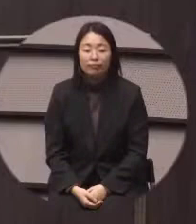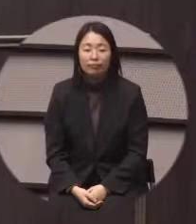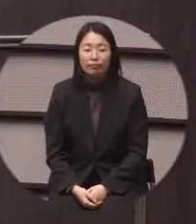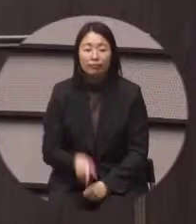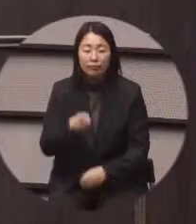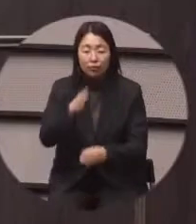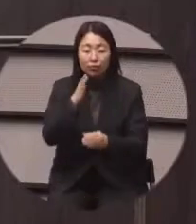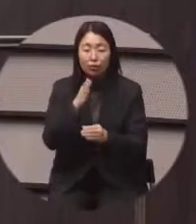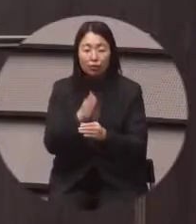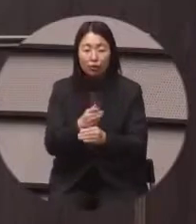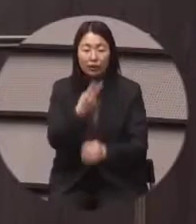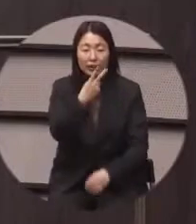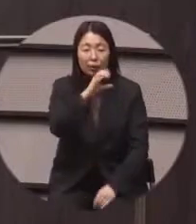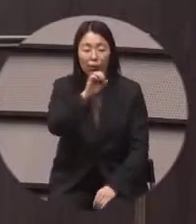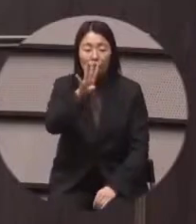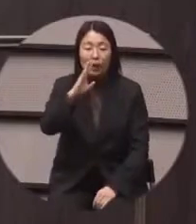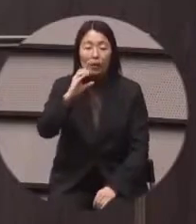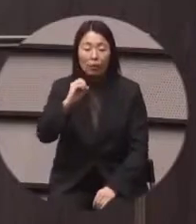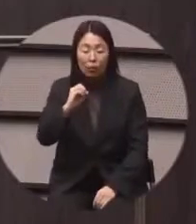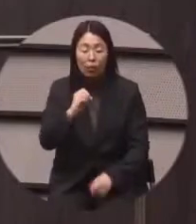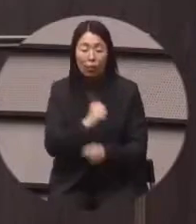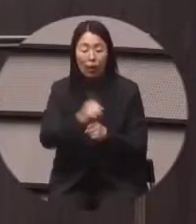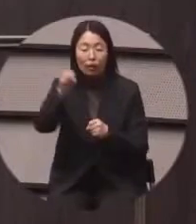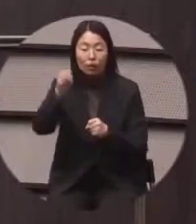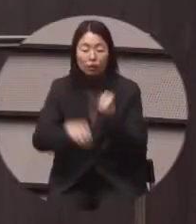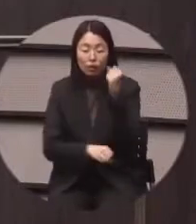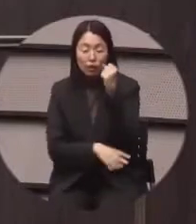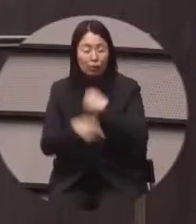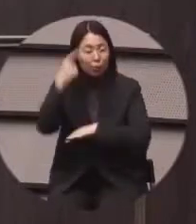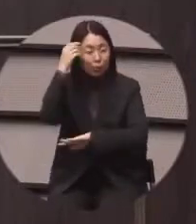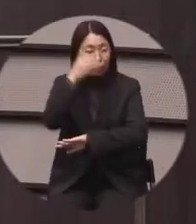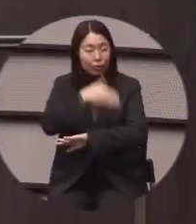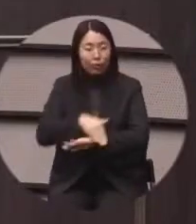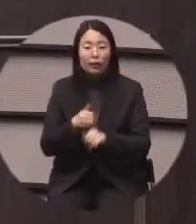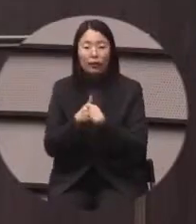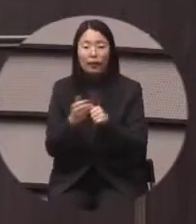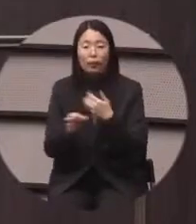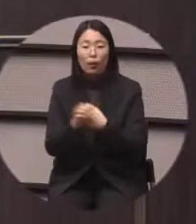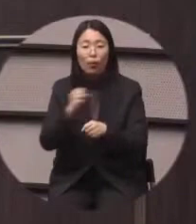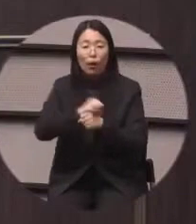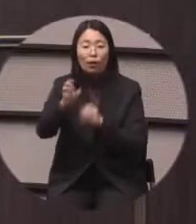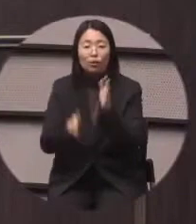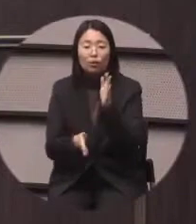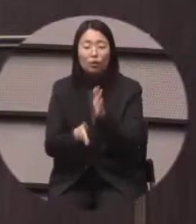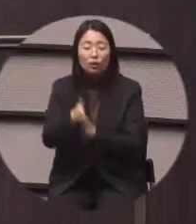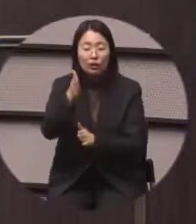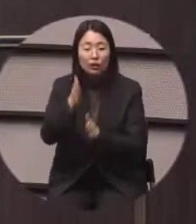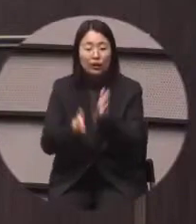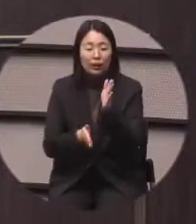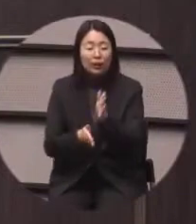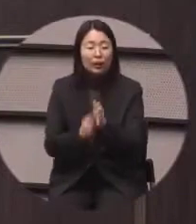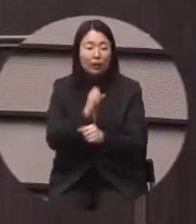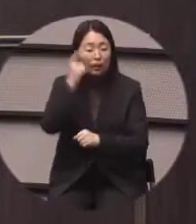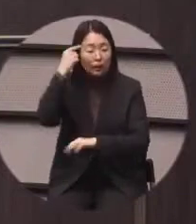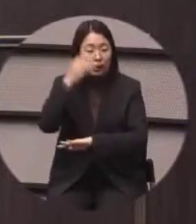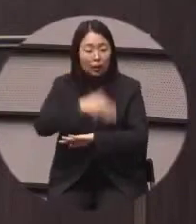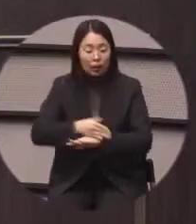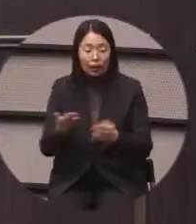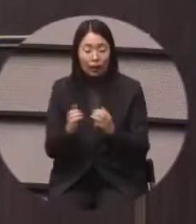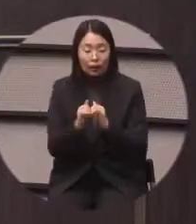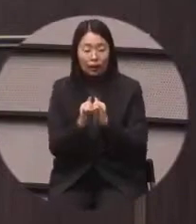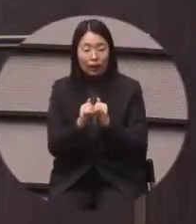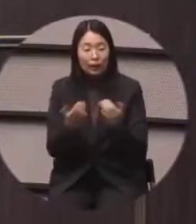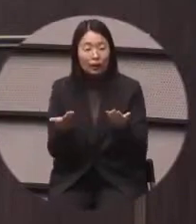2040 광주 도시계획, 도시기본계획에 따르면 광주시의 계획인구가 52만으로